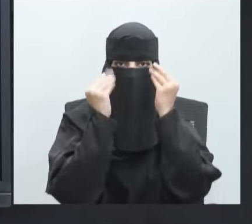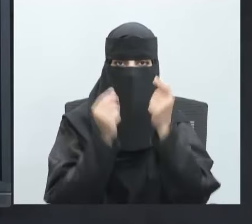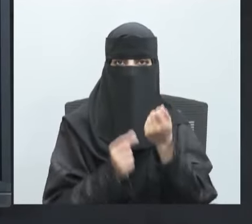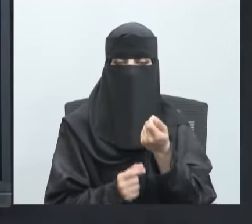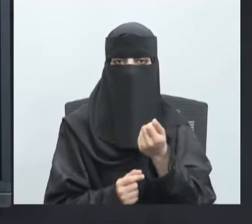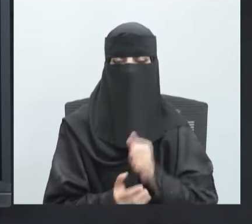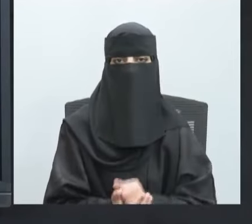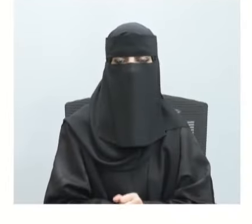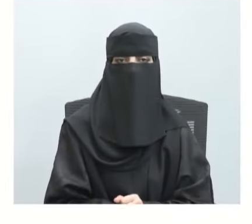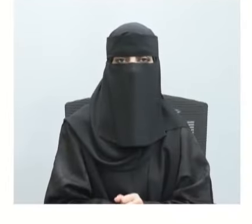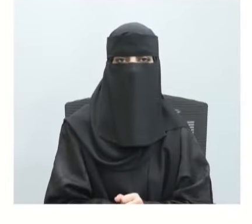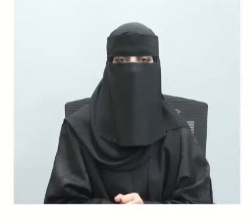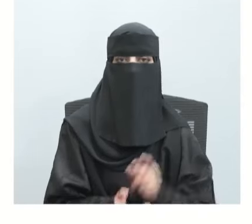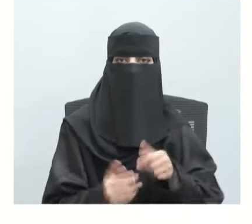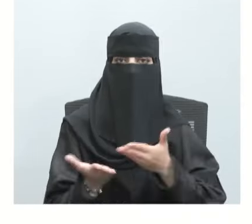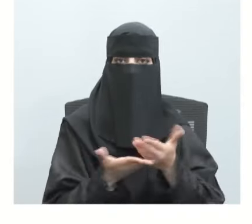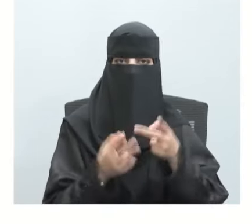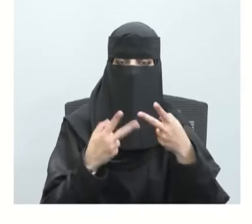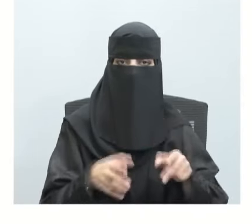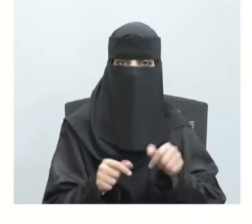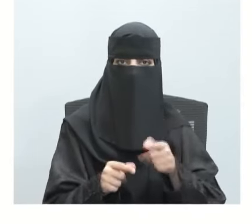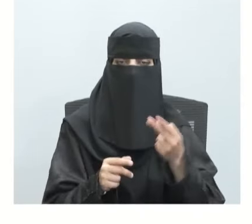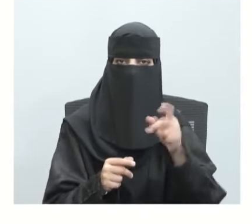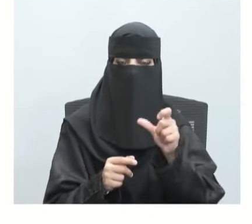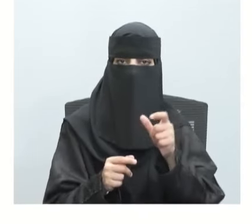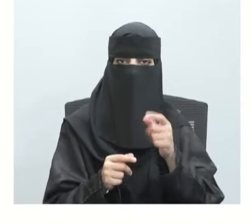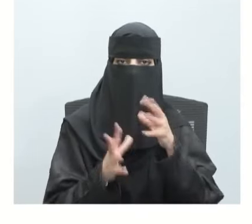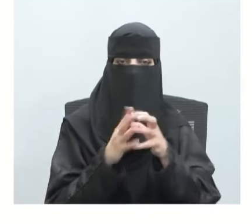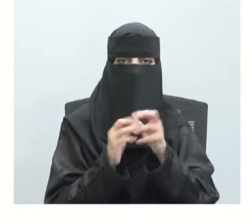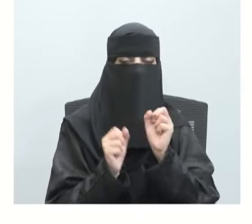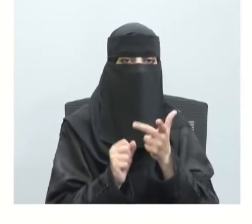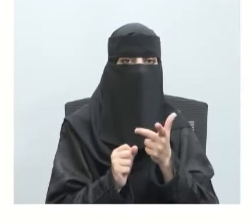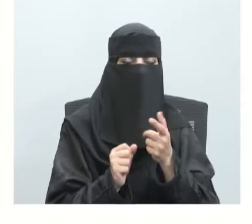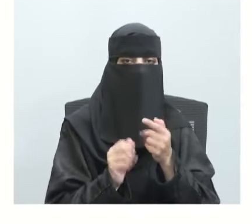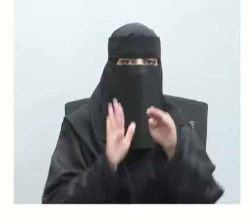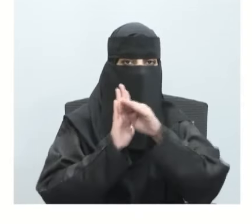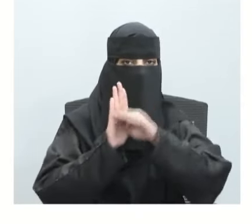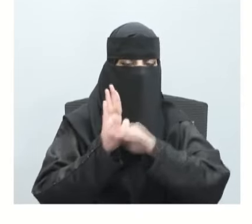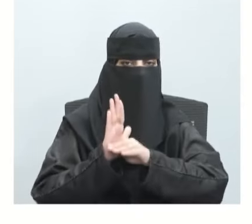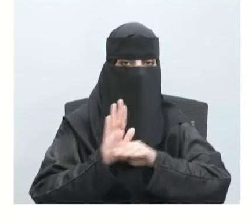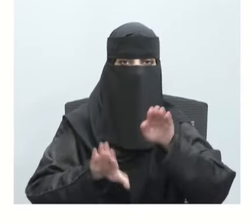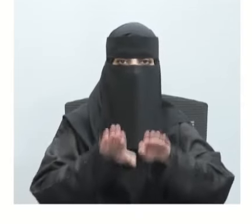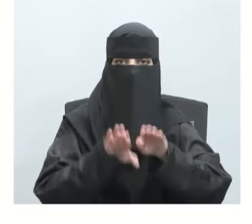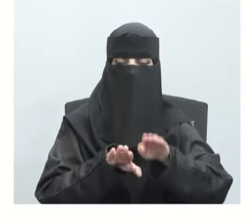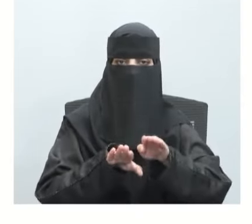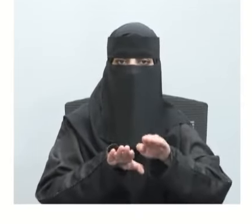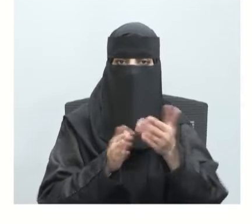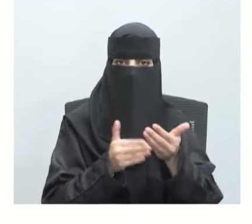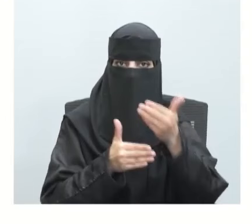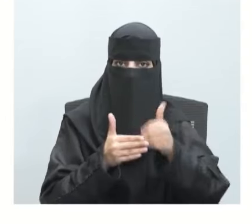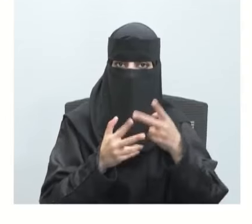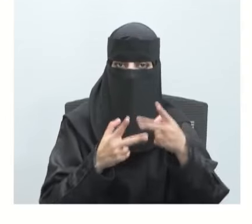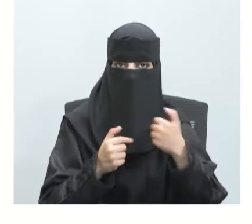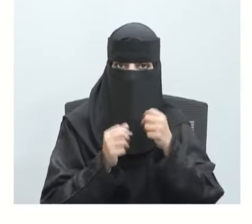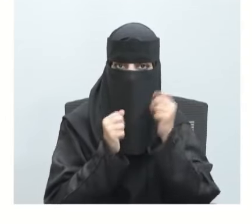المعرفه الماليه سنتحدث باذن الله عز وجل عن ما هو المقصود باعداد الميزانيه لكن قبل